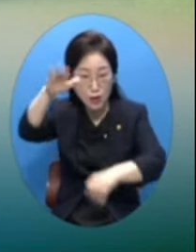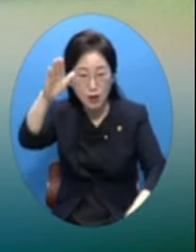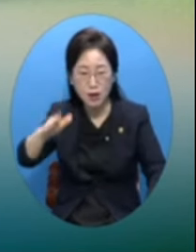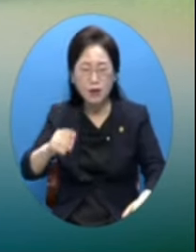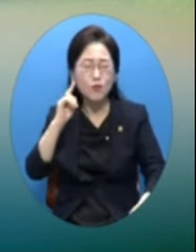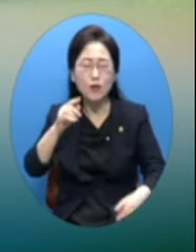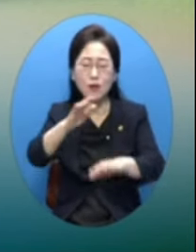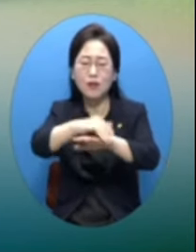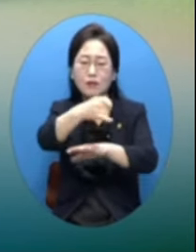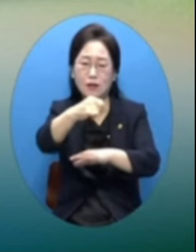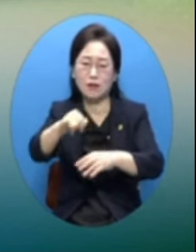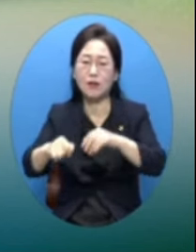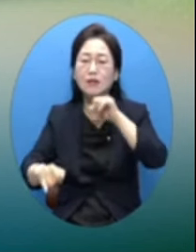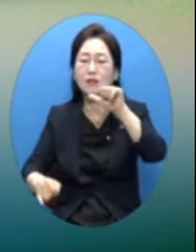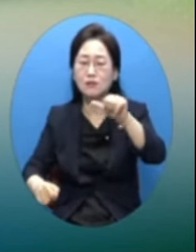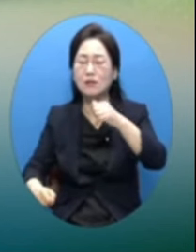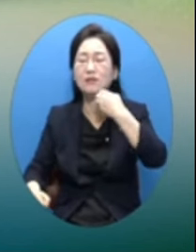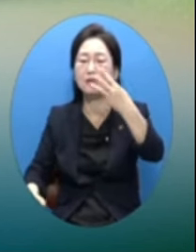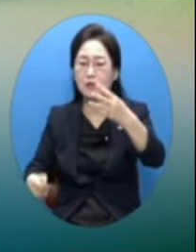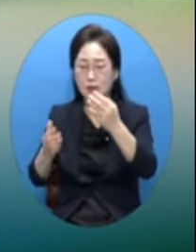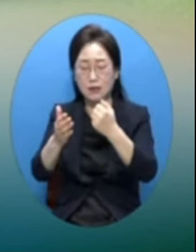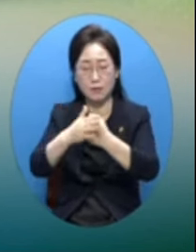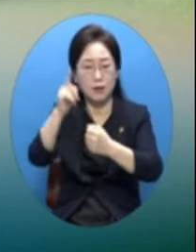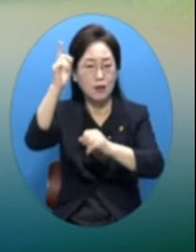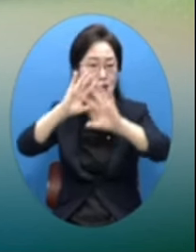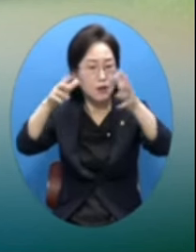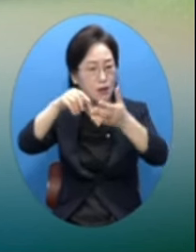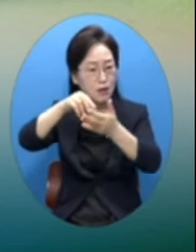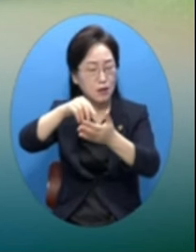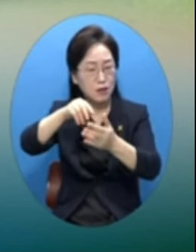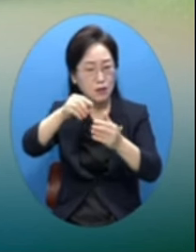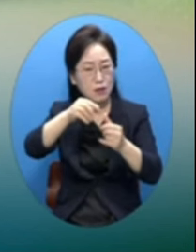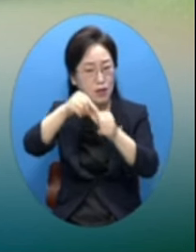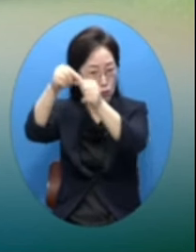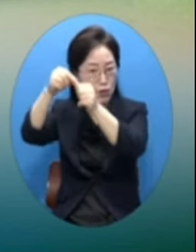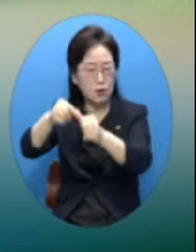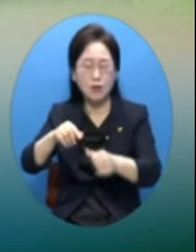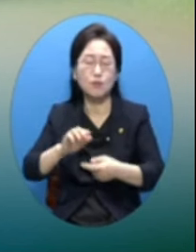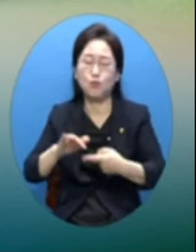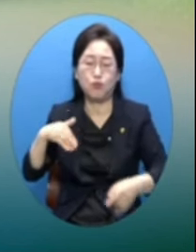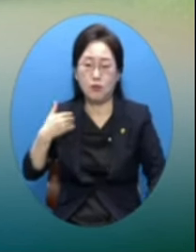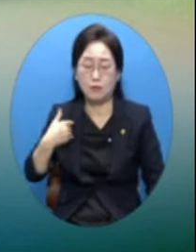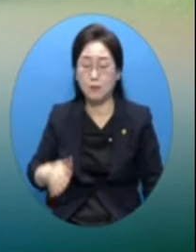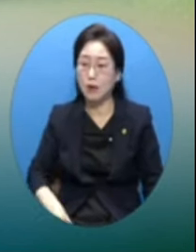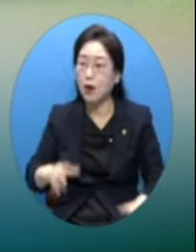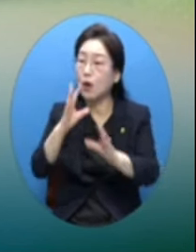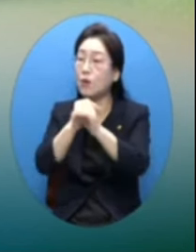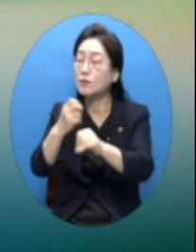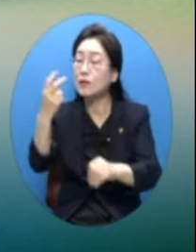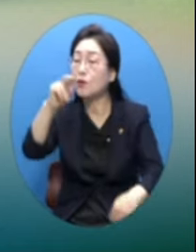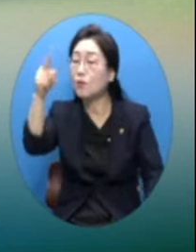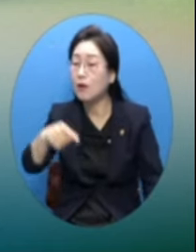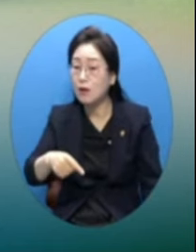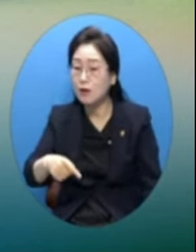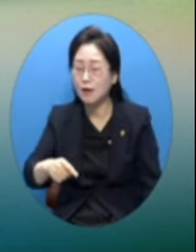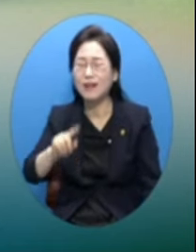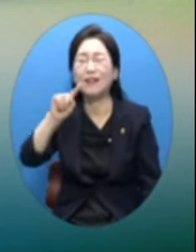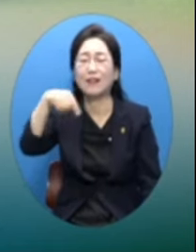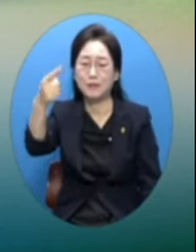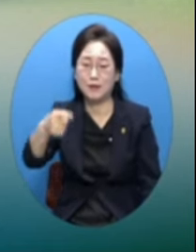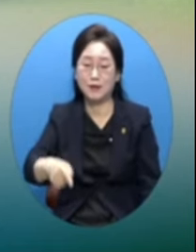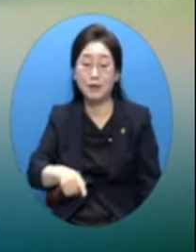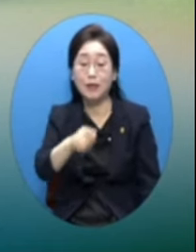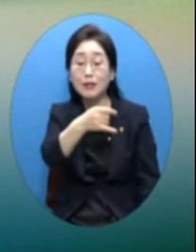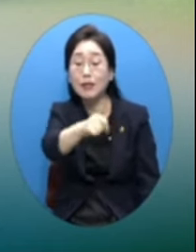3살이니까 하늘로 데려갔다는 말을 잘 이해하지 못했어요. 그럼 언제 다시 데리고 오시지? 이 다음에